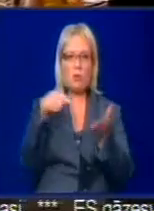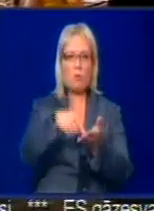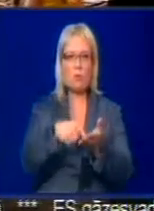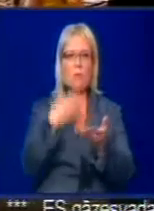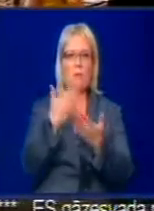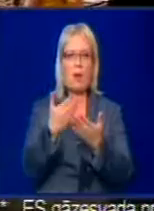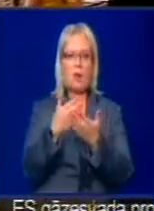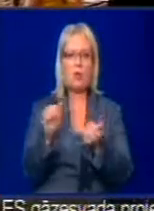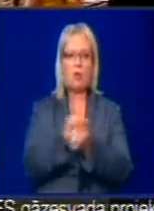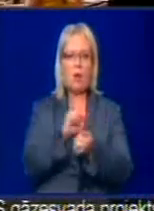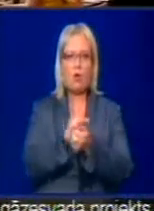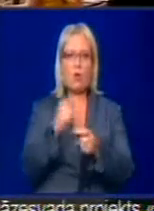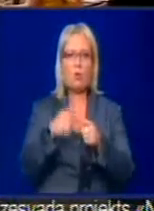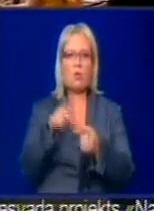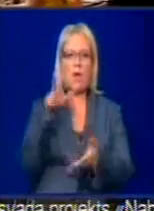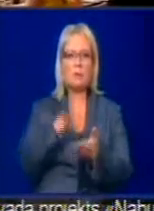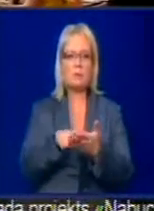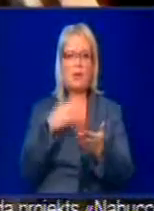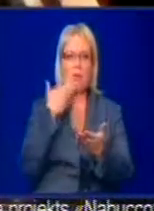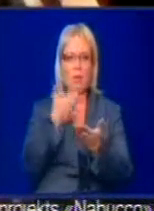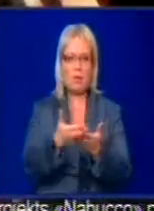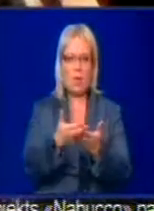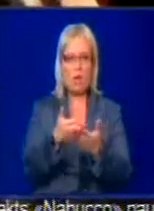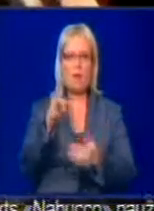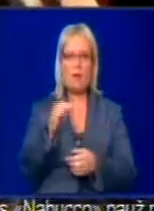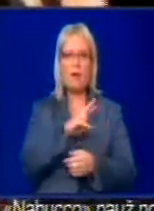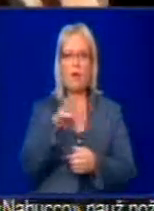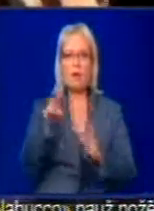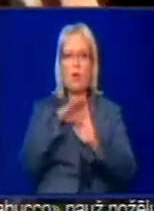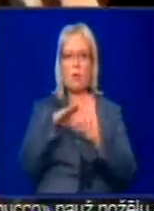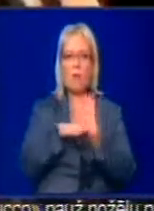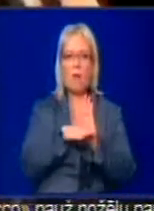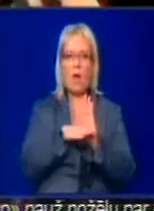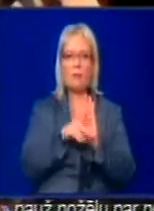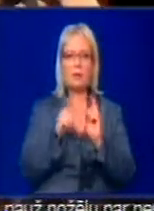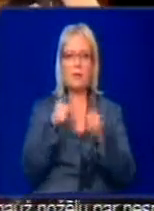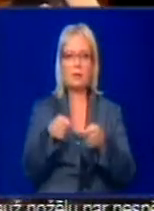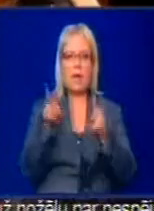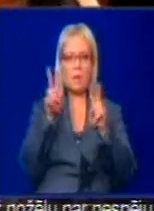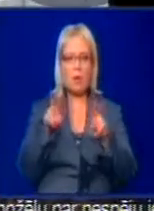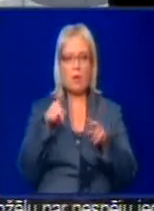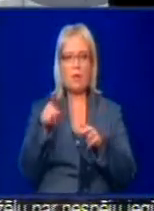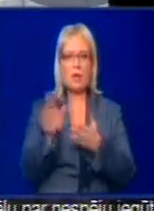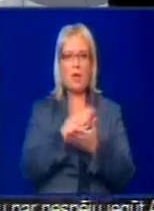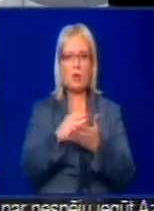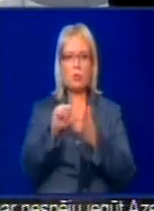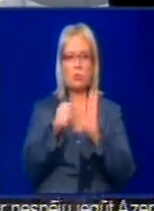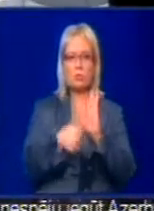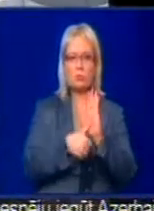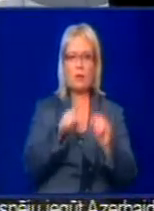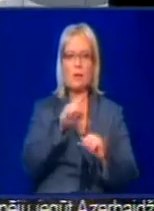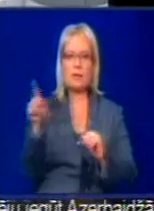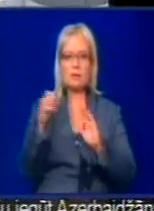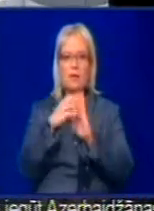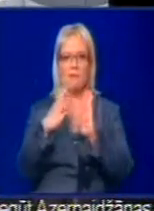lai uzrādītu dokumentus un apstiprinātu pieteikumu. Ja kādā no programmām ir iestāju pārbaudījumi, tie jākārto no 16.